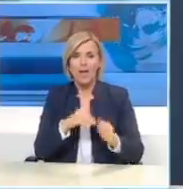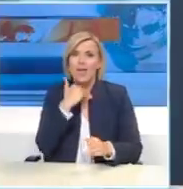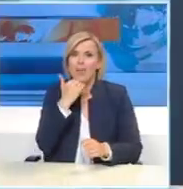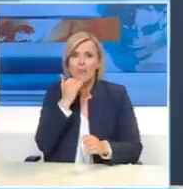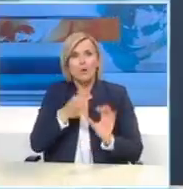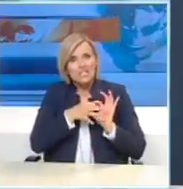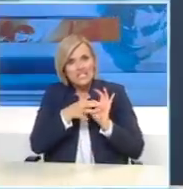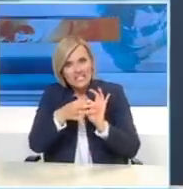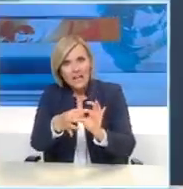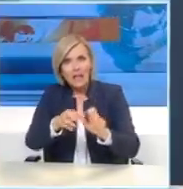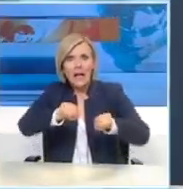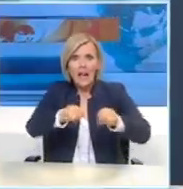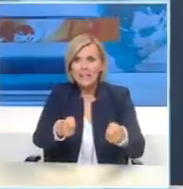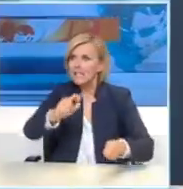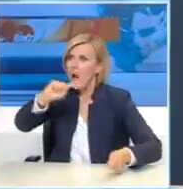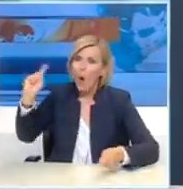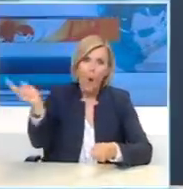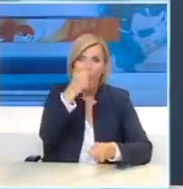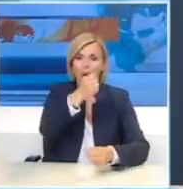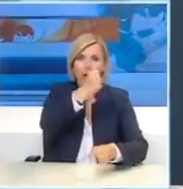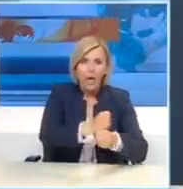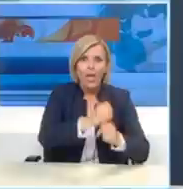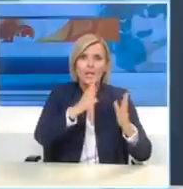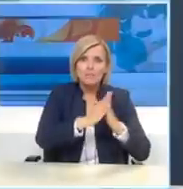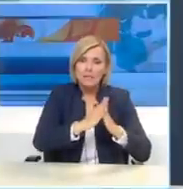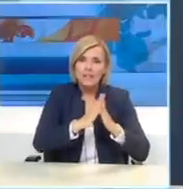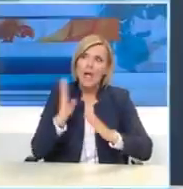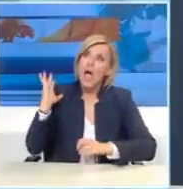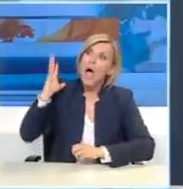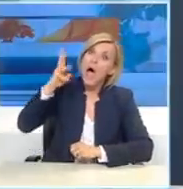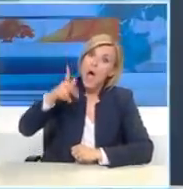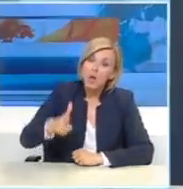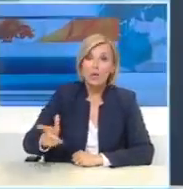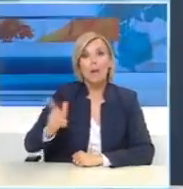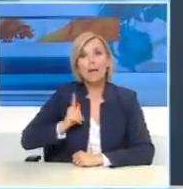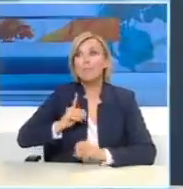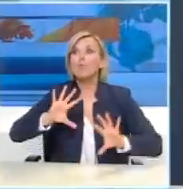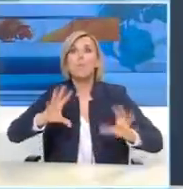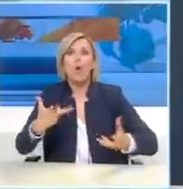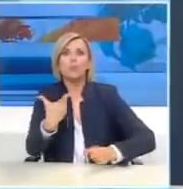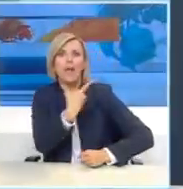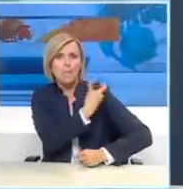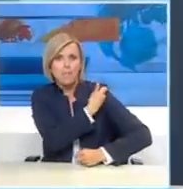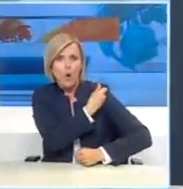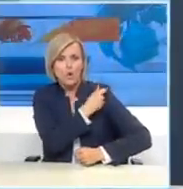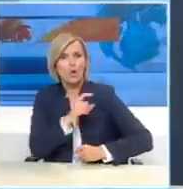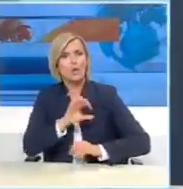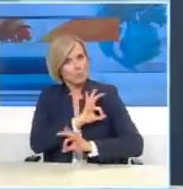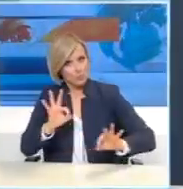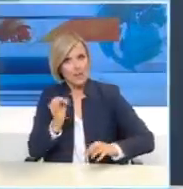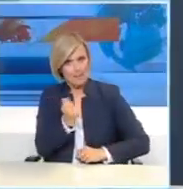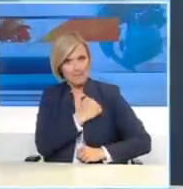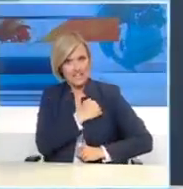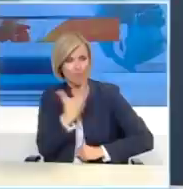συνεχιστεί ένα lockdown μέχρι να βγει ένα εμβόλιο που δεν θα γνωρίζουμε και αν είναι αποτελεσματικό. Που μπορεί να, όπως μας λένε